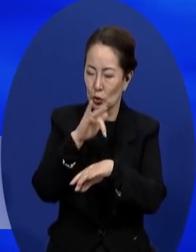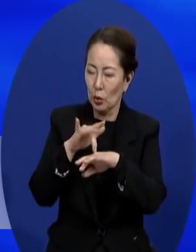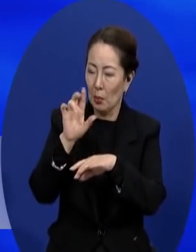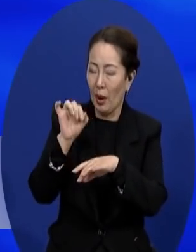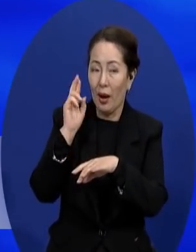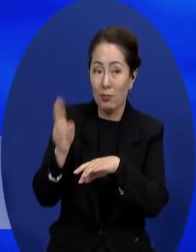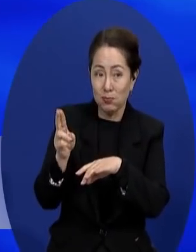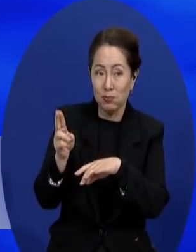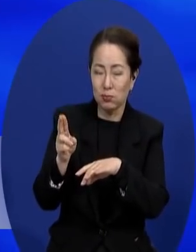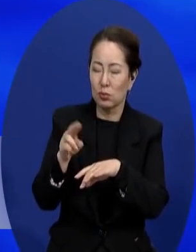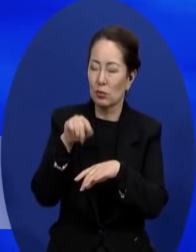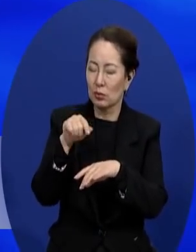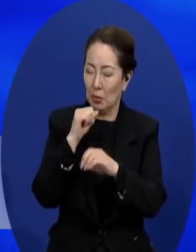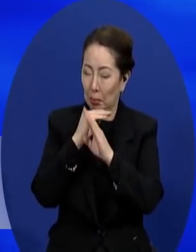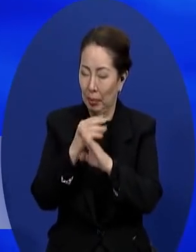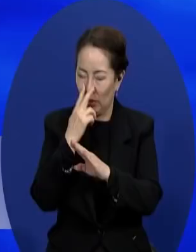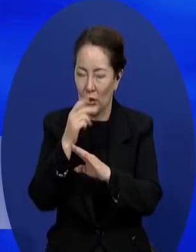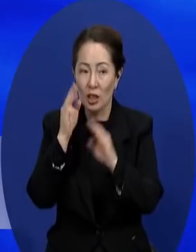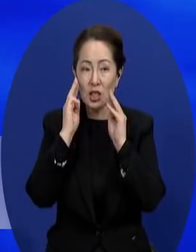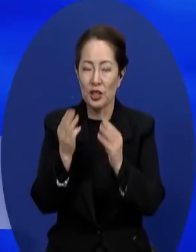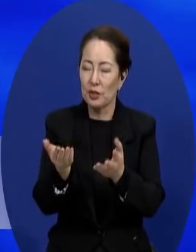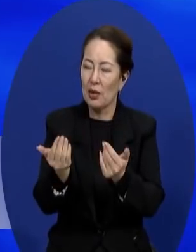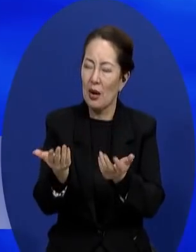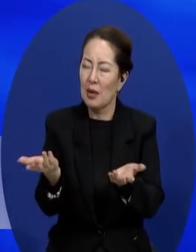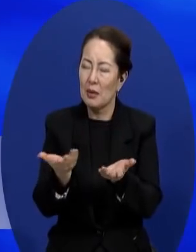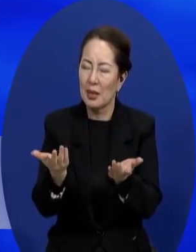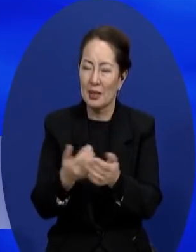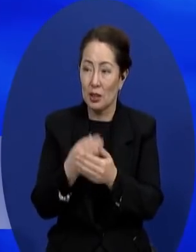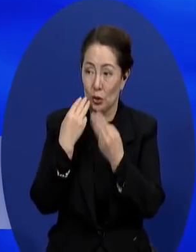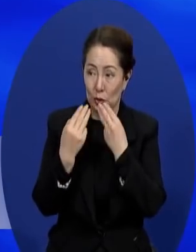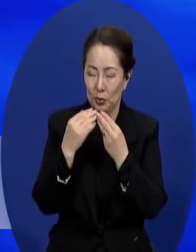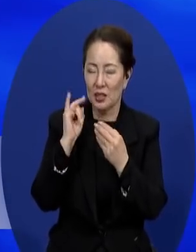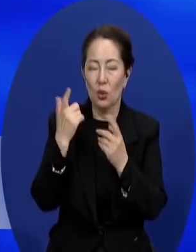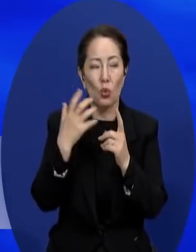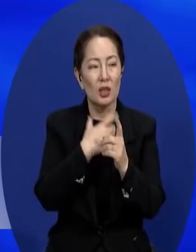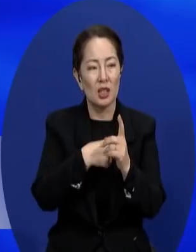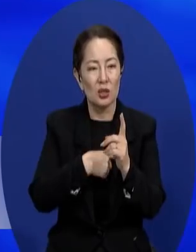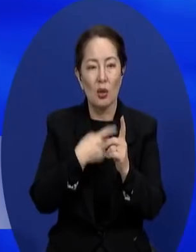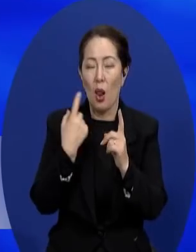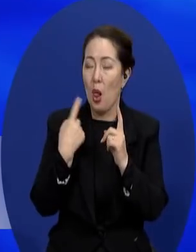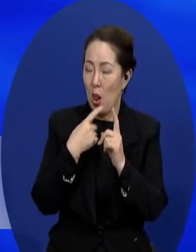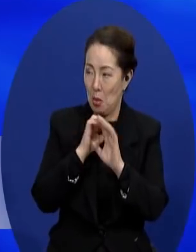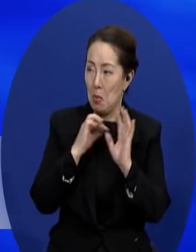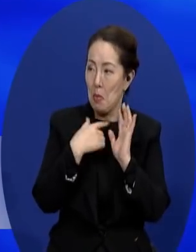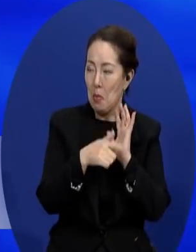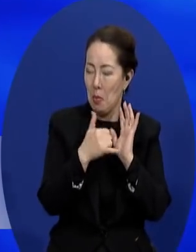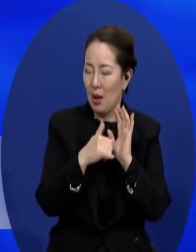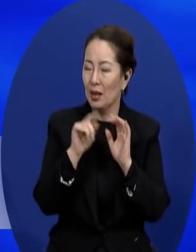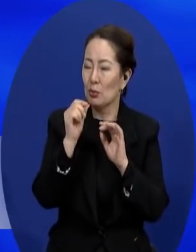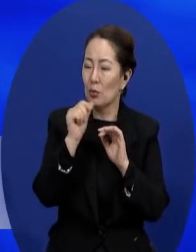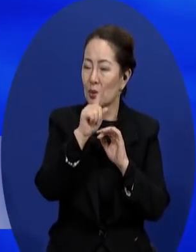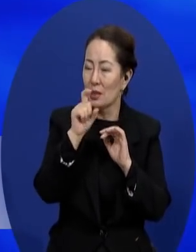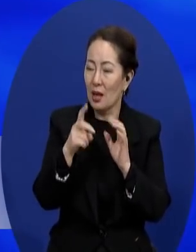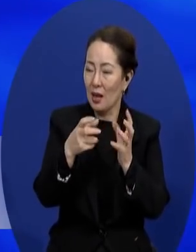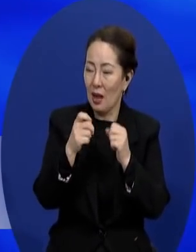зүгээс бол яг онлж байгаа онсон одоо шийдвэр гаргаач гэдэг шүүмжийг бол улсын хурлын зарим гишүүд хэлж гээсэн. За зээлийн хүү гэдэг бол ялцчихгүй одоо